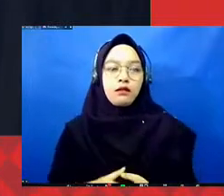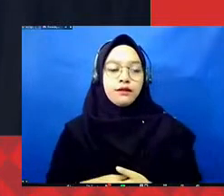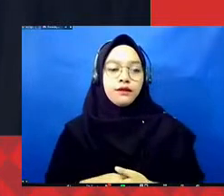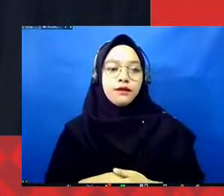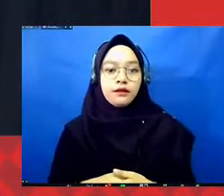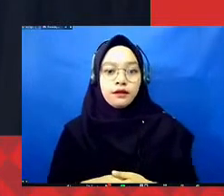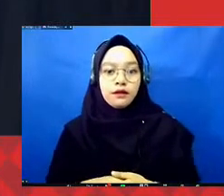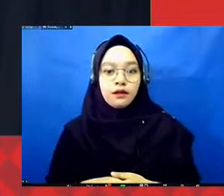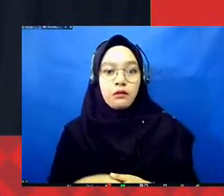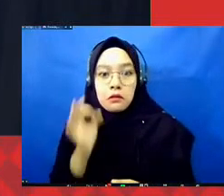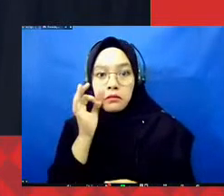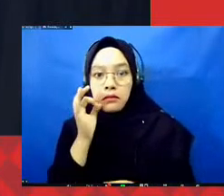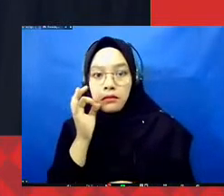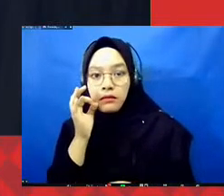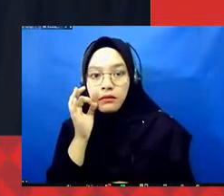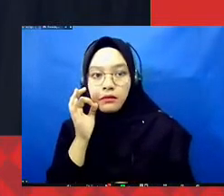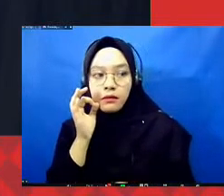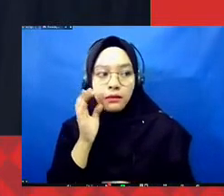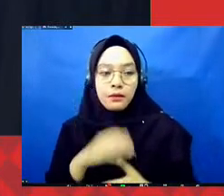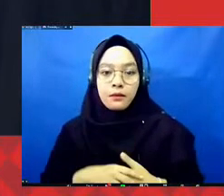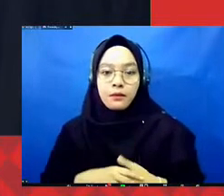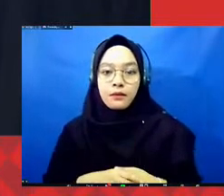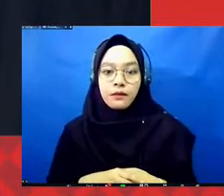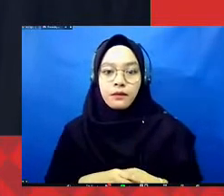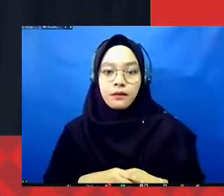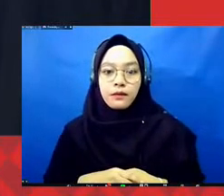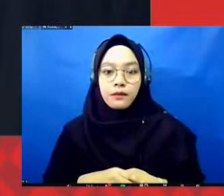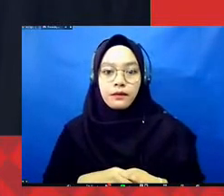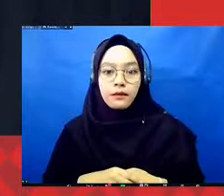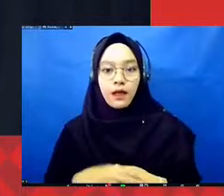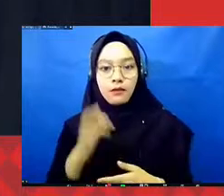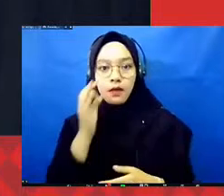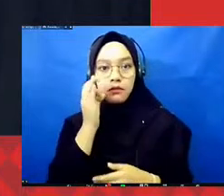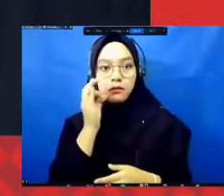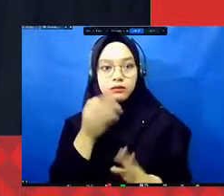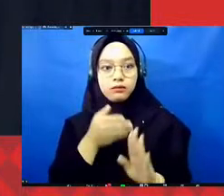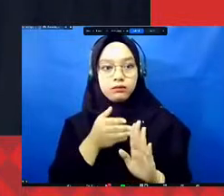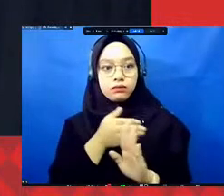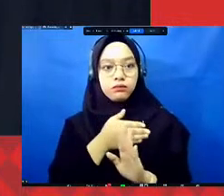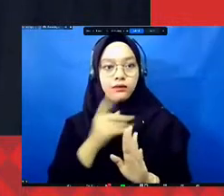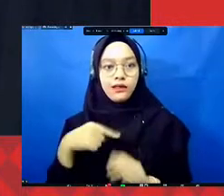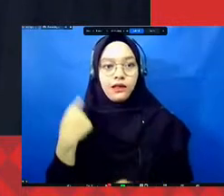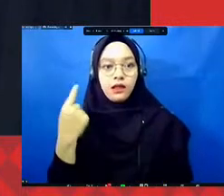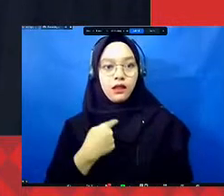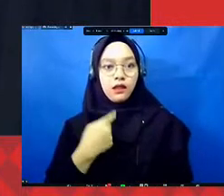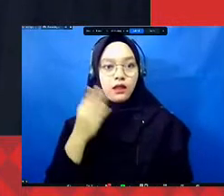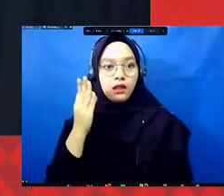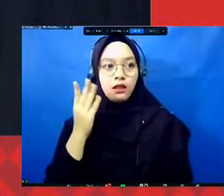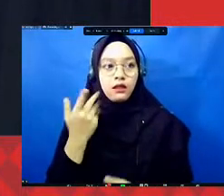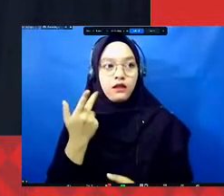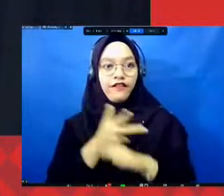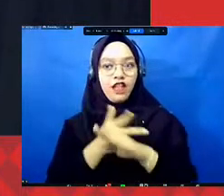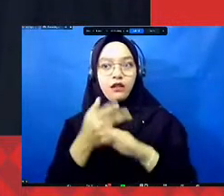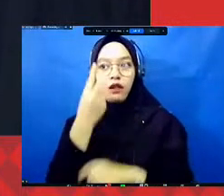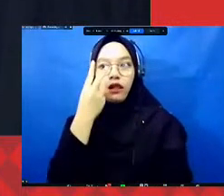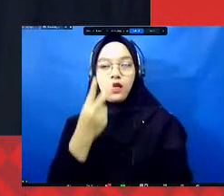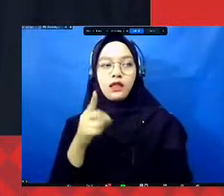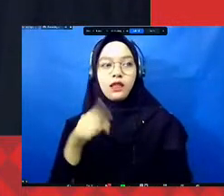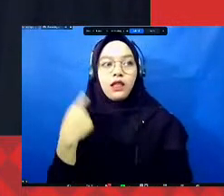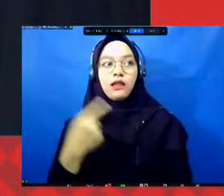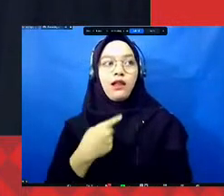Oh, mohon maaf. Ya. Mohon maaf sebelum kita mendengarkan video, kita akan